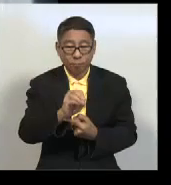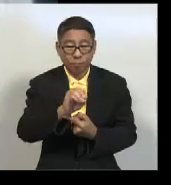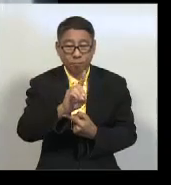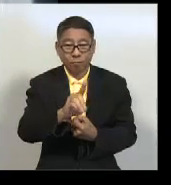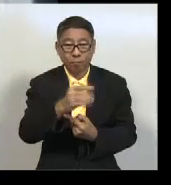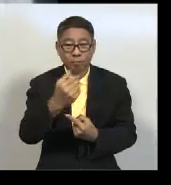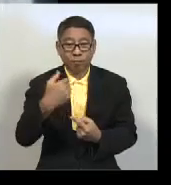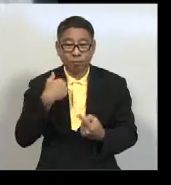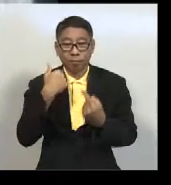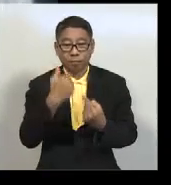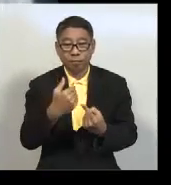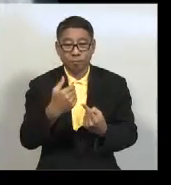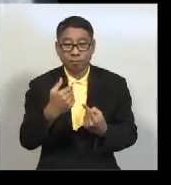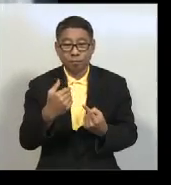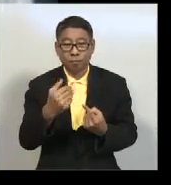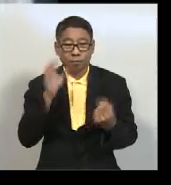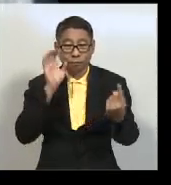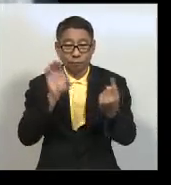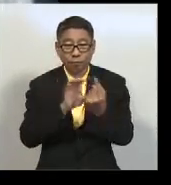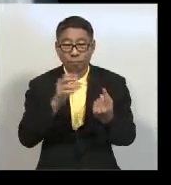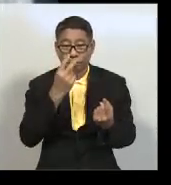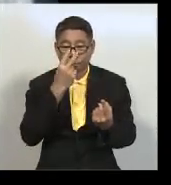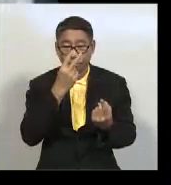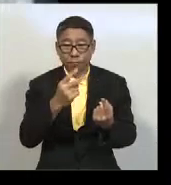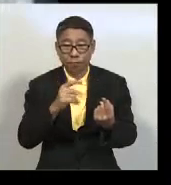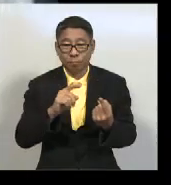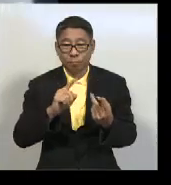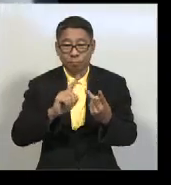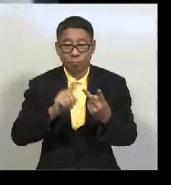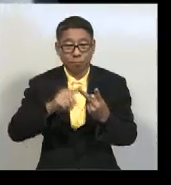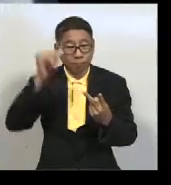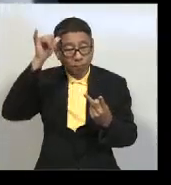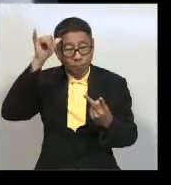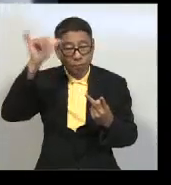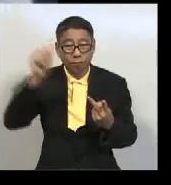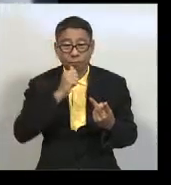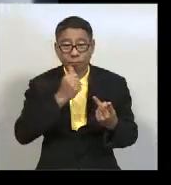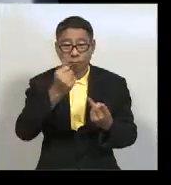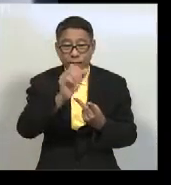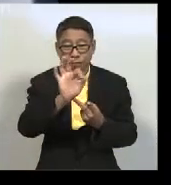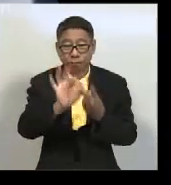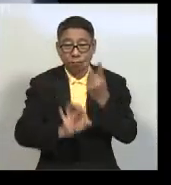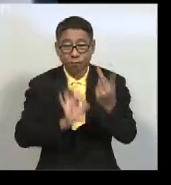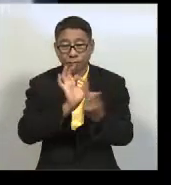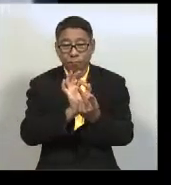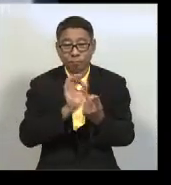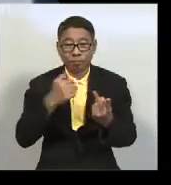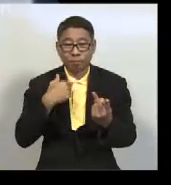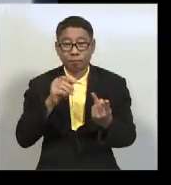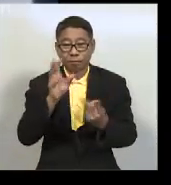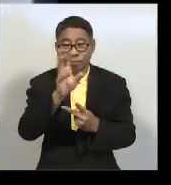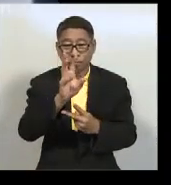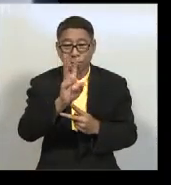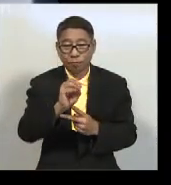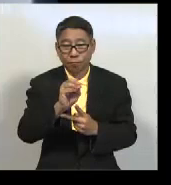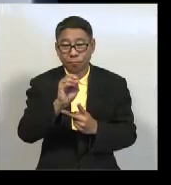มู่7ตำบลปากคาดเนี่ยฮะภาพคุณผู้ชมครับและนายยศพลบุญหล่ออายุ19ปีครับ61